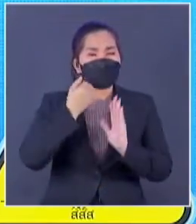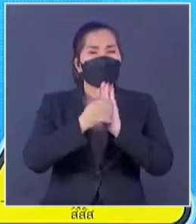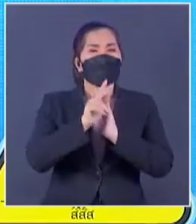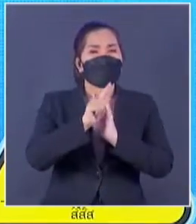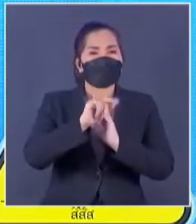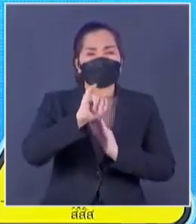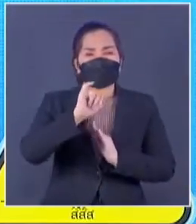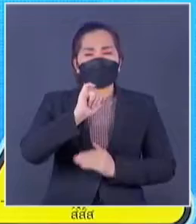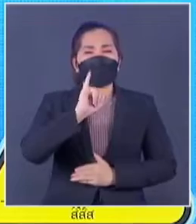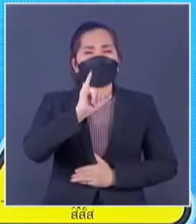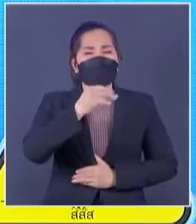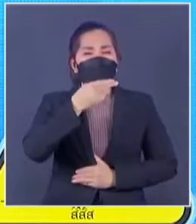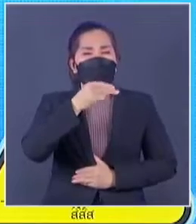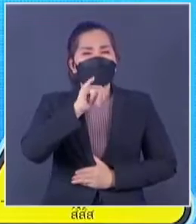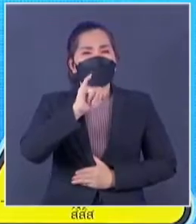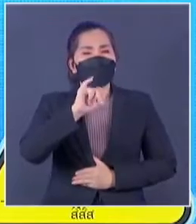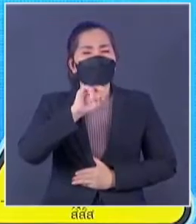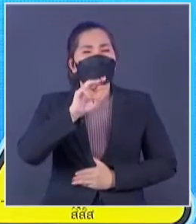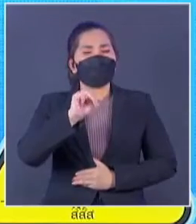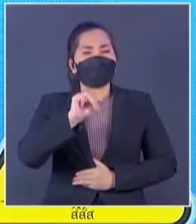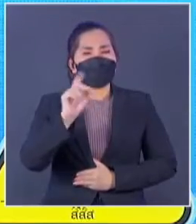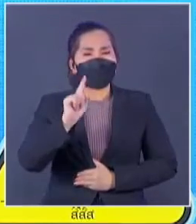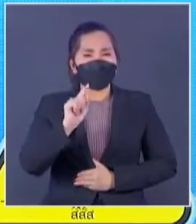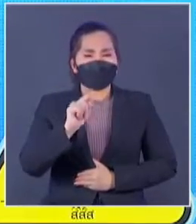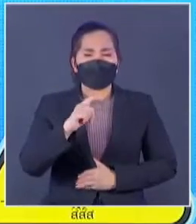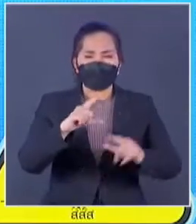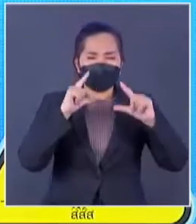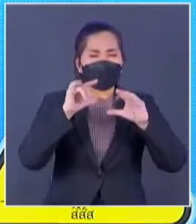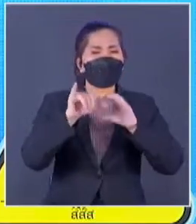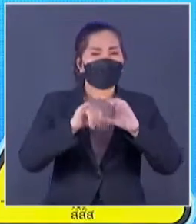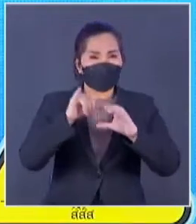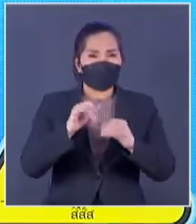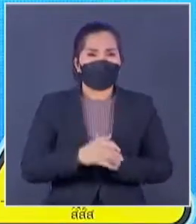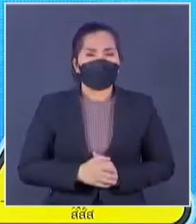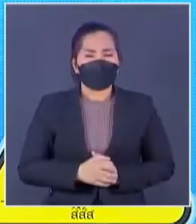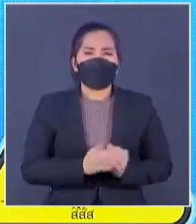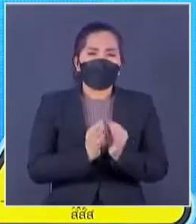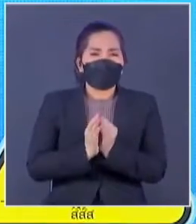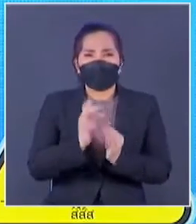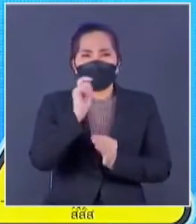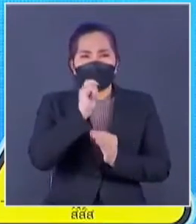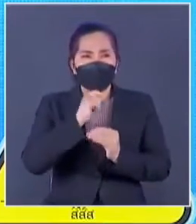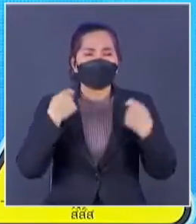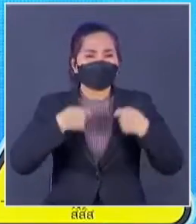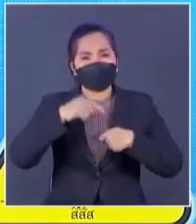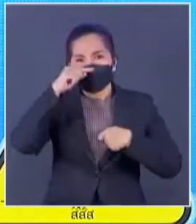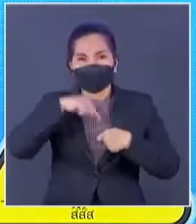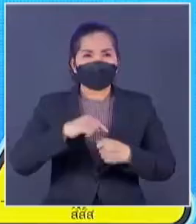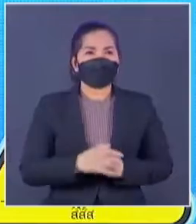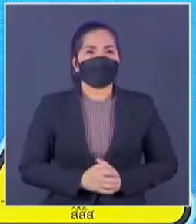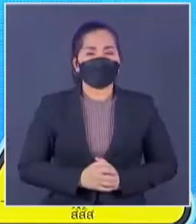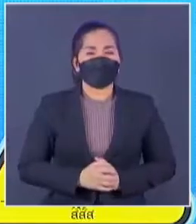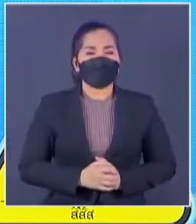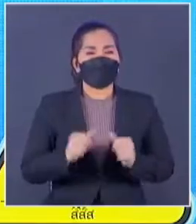ที่ไปใช้ชีวิตอยู่ที่ฝรั่งเศสแล้วก็อัดคลิปโด่งดังในโลก YouTube นะครับอัดคลิปทำกับข้าวทำอาหารใส่ชุดไทยเนี่ยนะครับเ